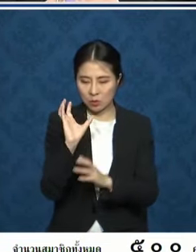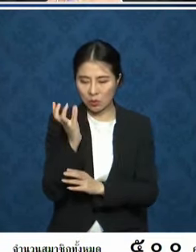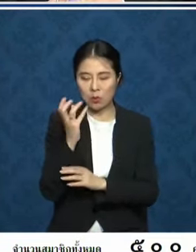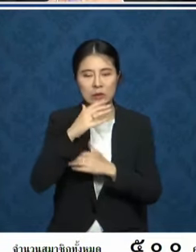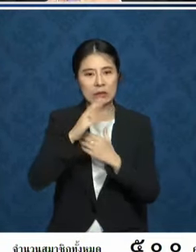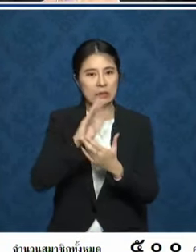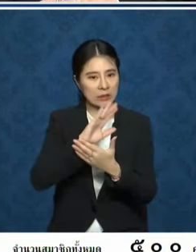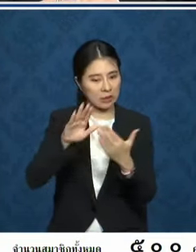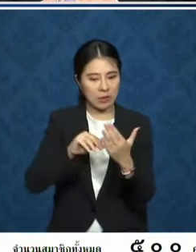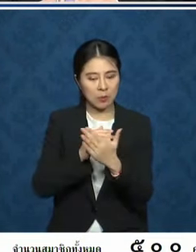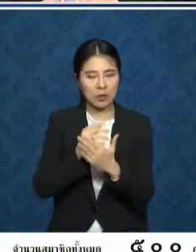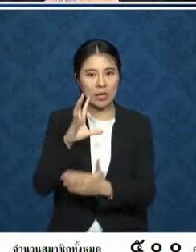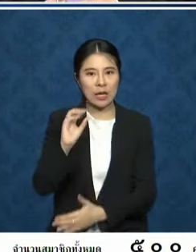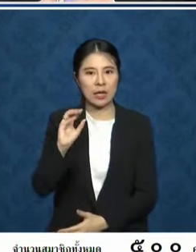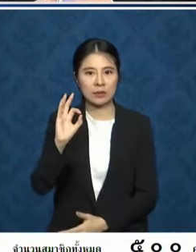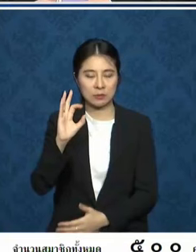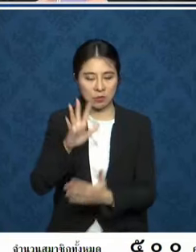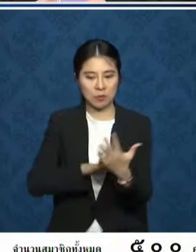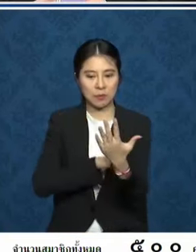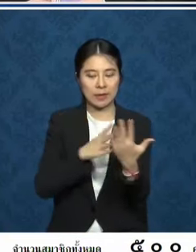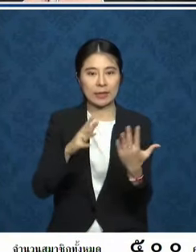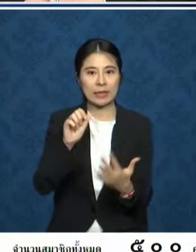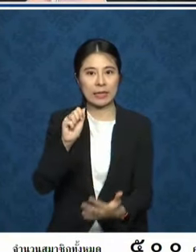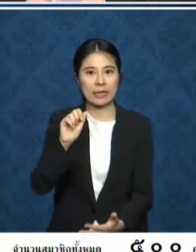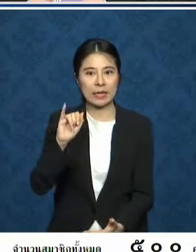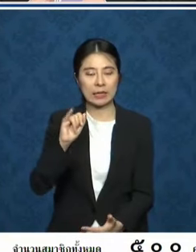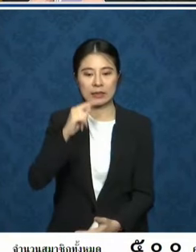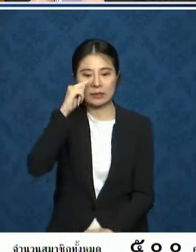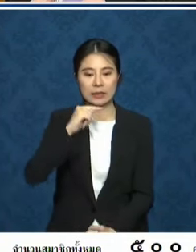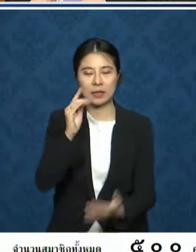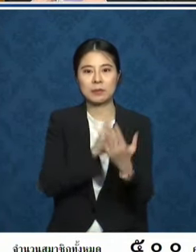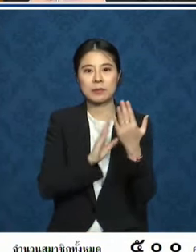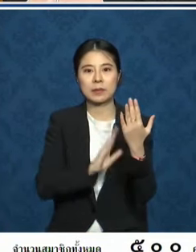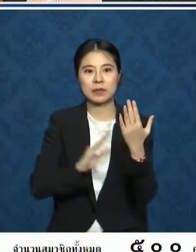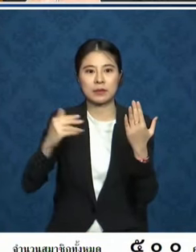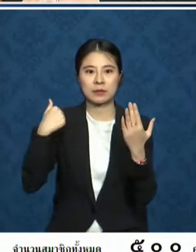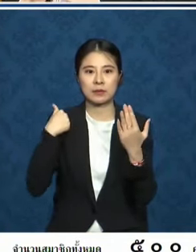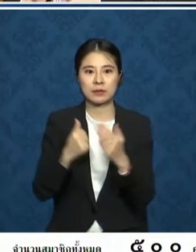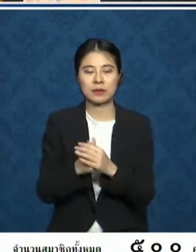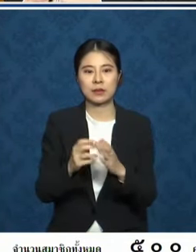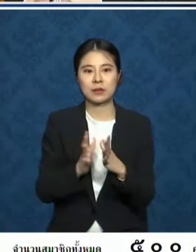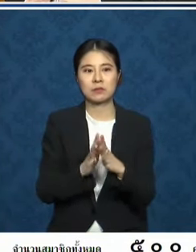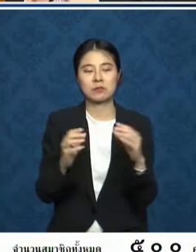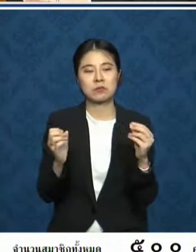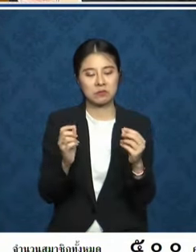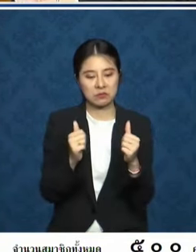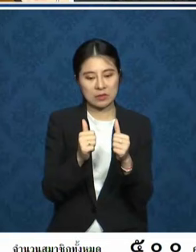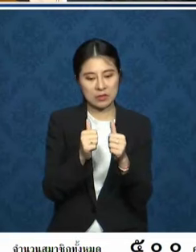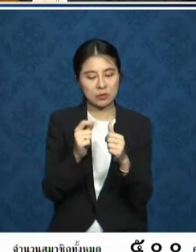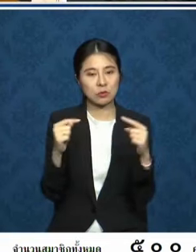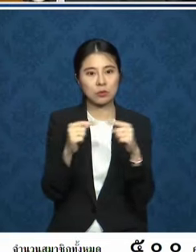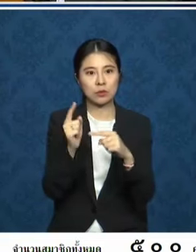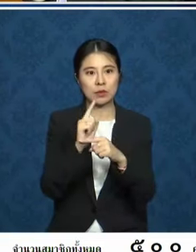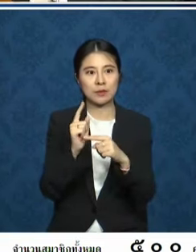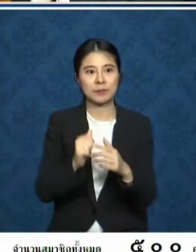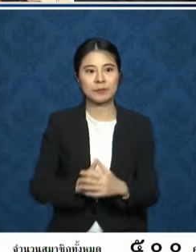แผน AI เป็เรื่องเป็ราวและเราเปนหนึงในนั้นส่งผลก็คืทำให้ประเทศเราเท่ทีครัตัเลขผม